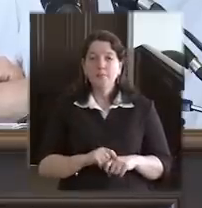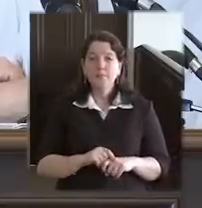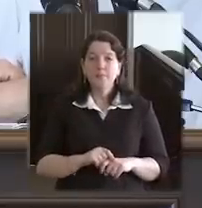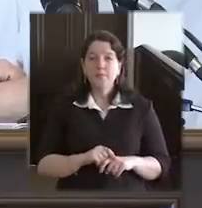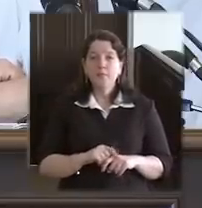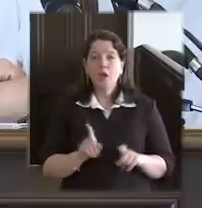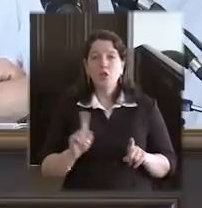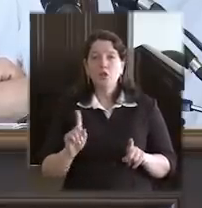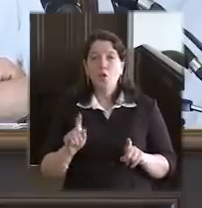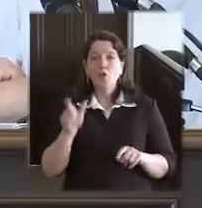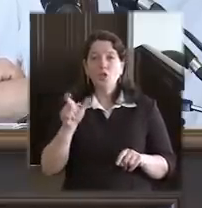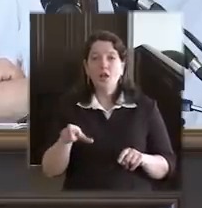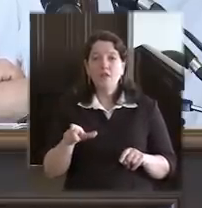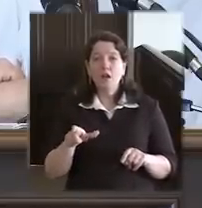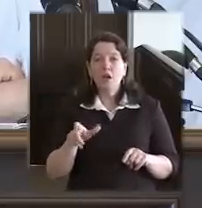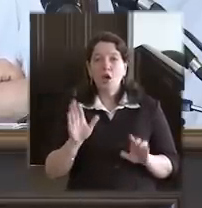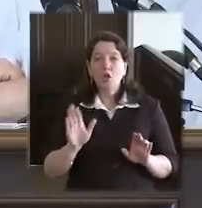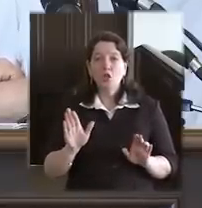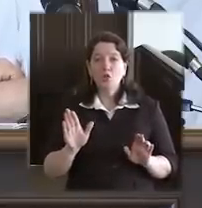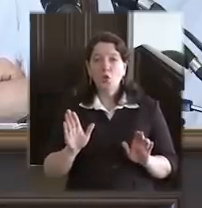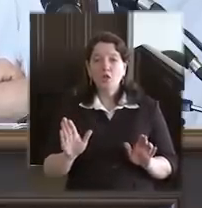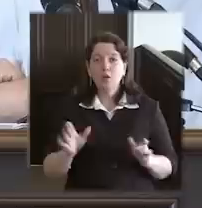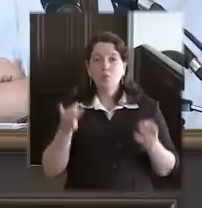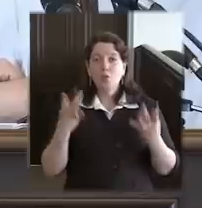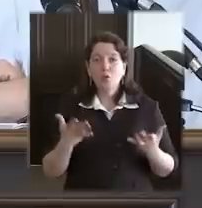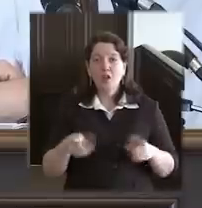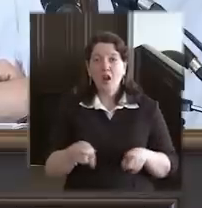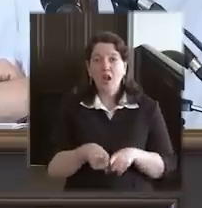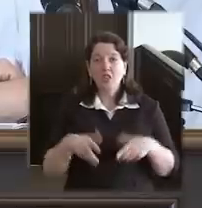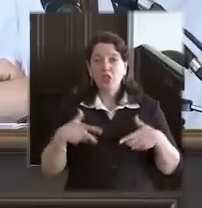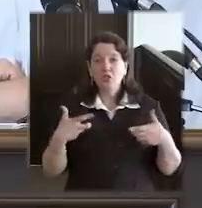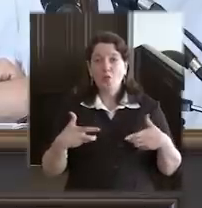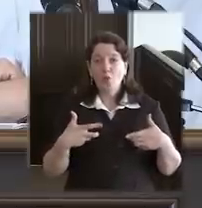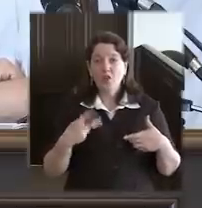Странно. Так что, человек только скотинка двуногая, и все?